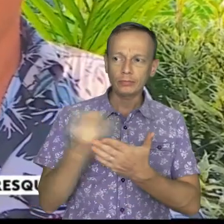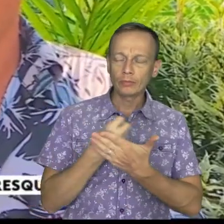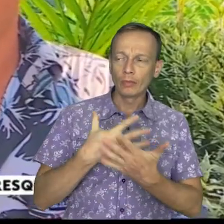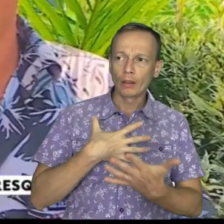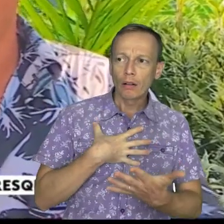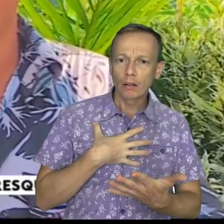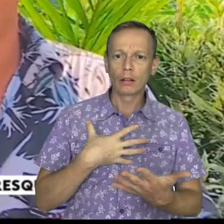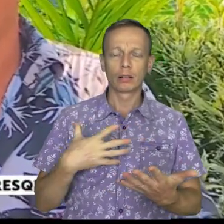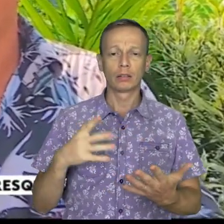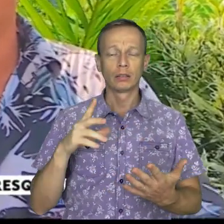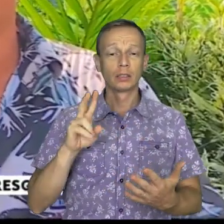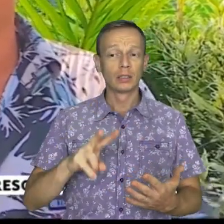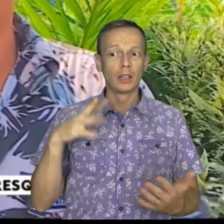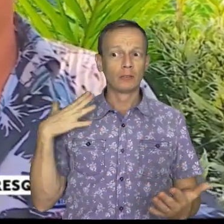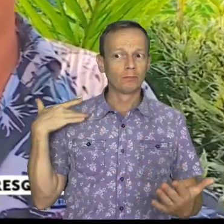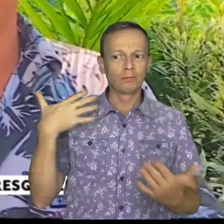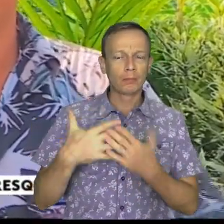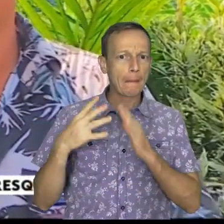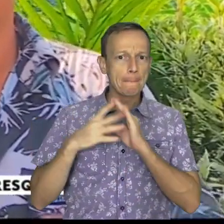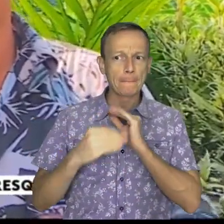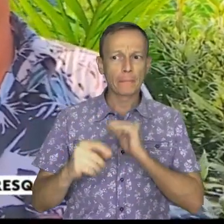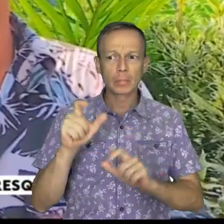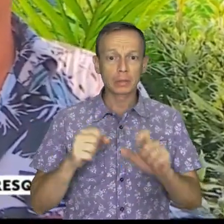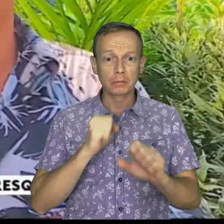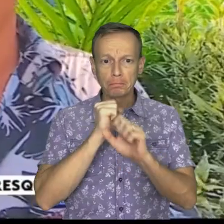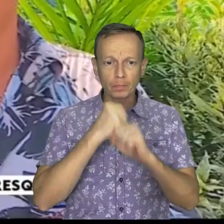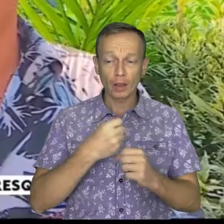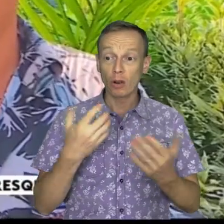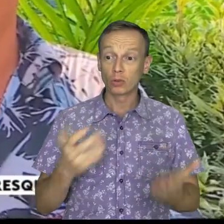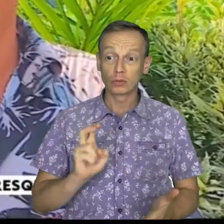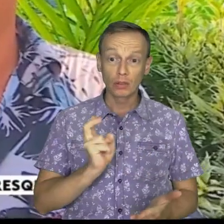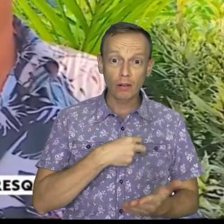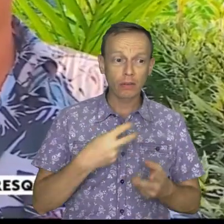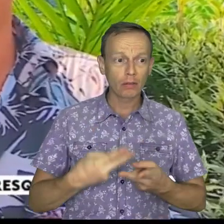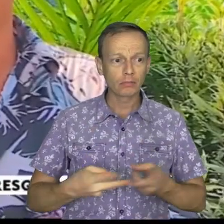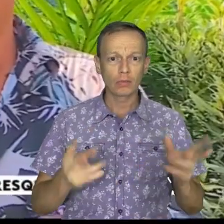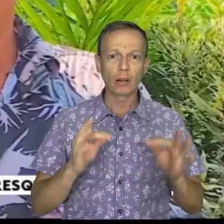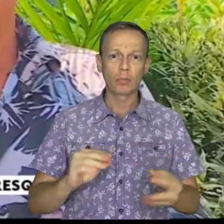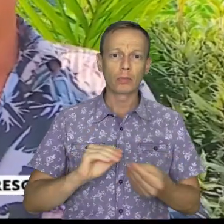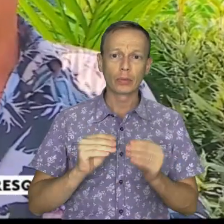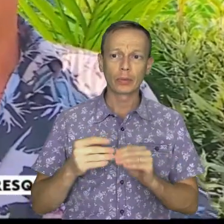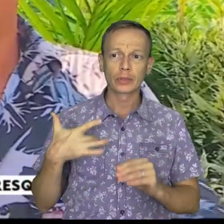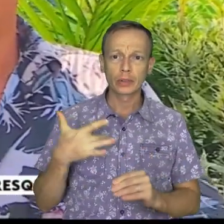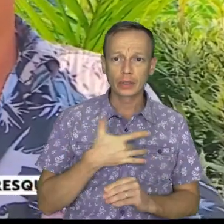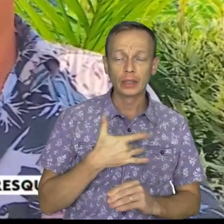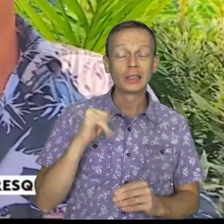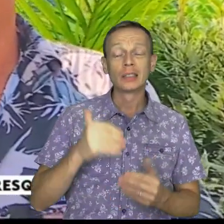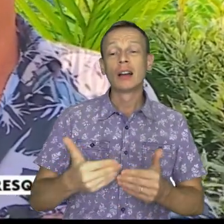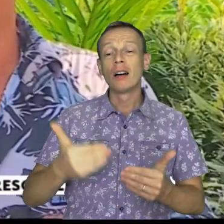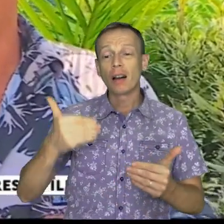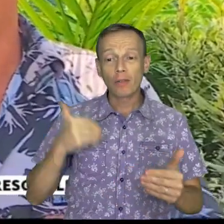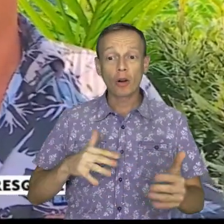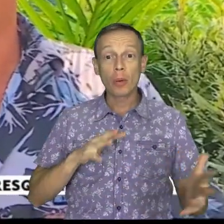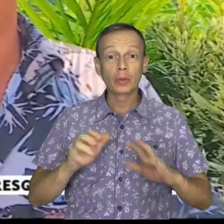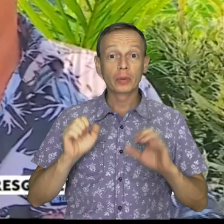ces nouvelles-là. Pourquoi donc depuis ce temps-là, c'est qu'aujourd'hui donc on a pu donc avoir ces nouvelles-là. Si au moins on avait déjà